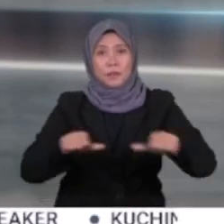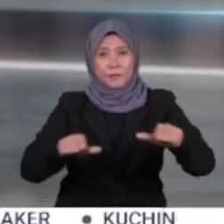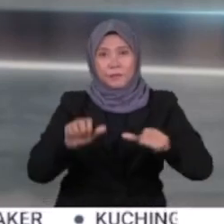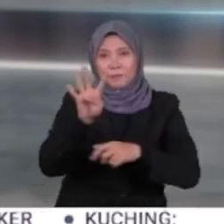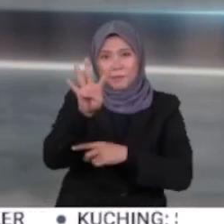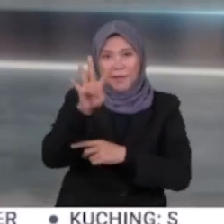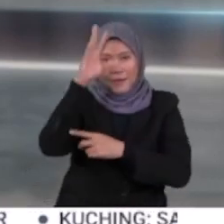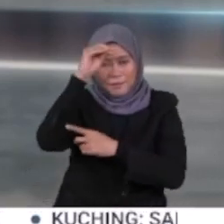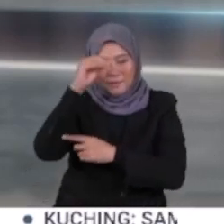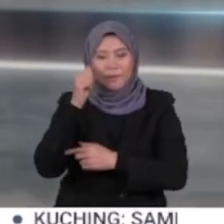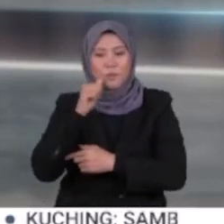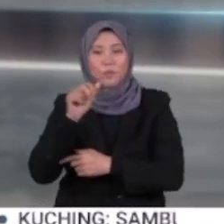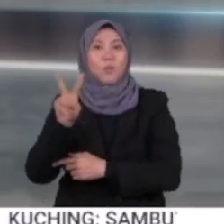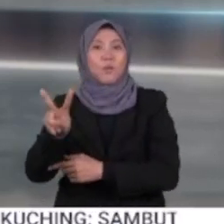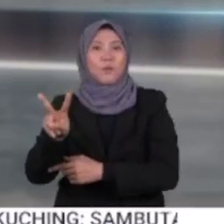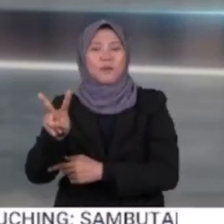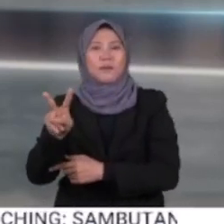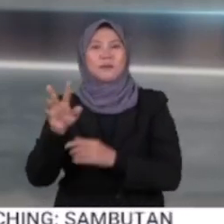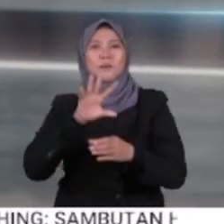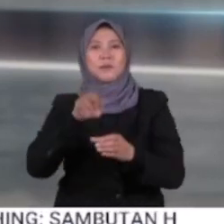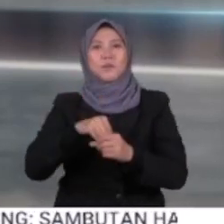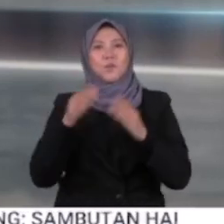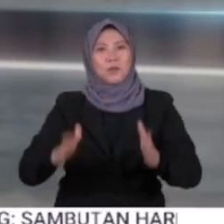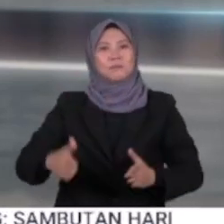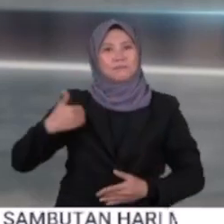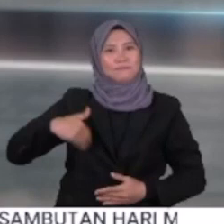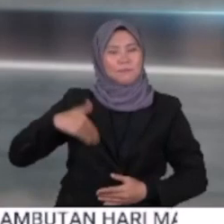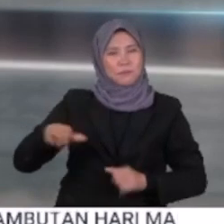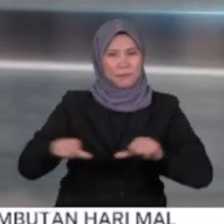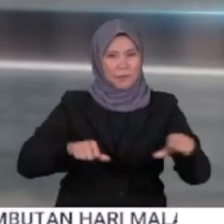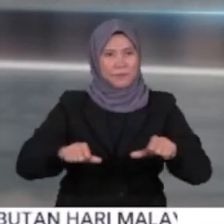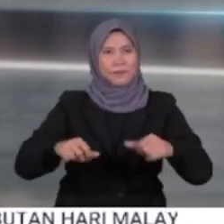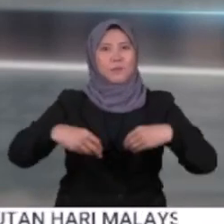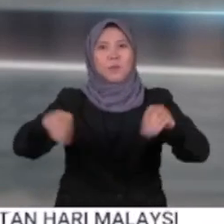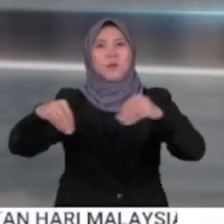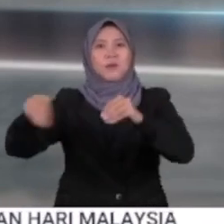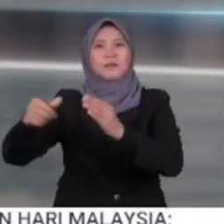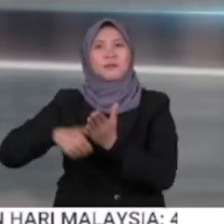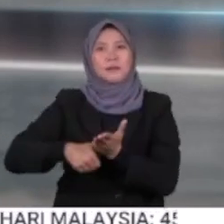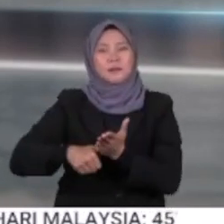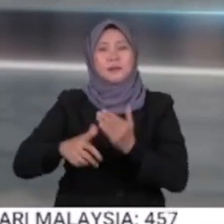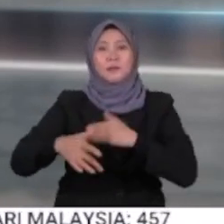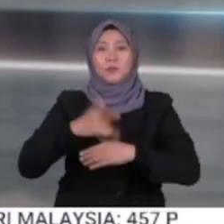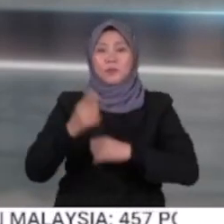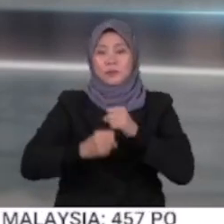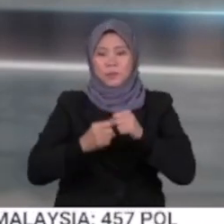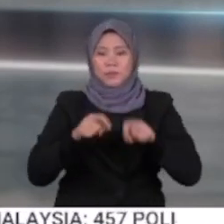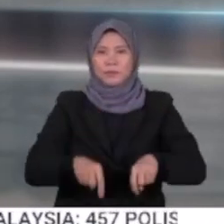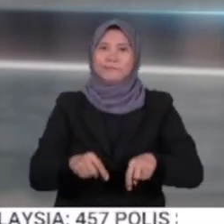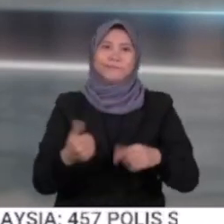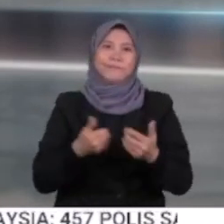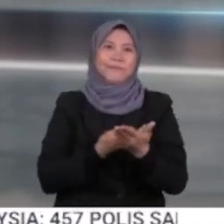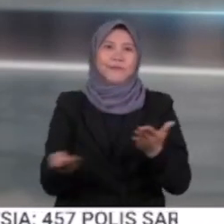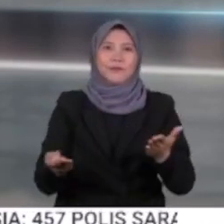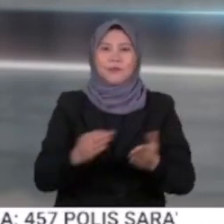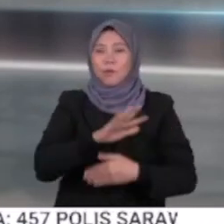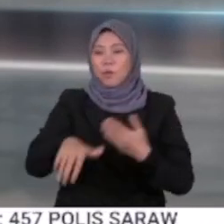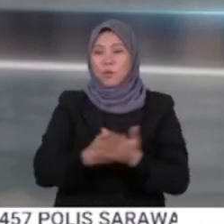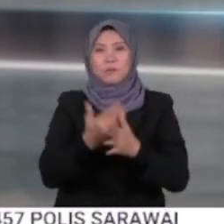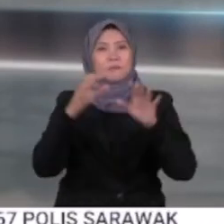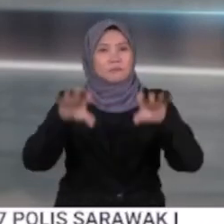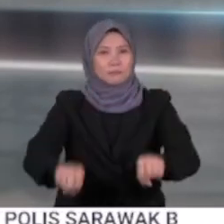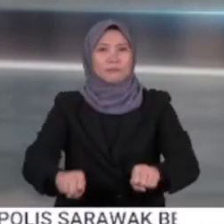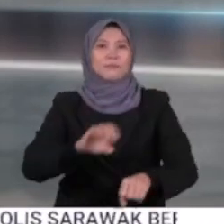dan dua wanita termasuk Seorang warga asing yang aktif mengedar dada sejak awal tahun ini tumpah selepas ke semuanya ditahan